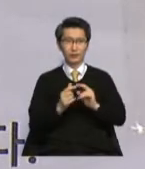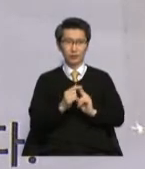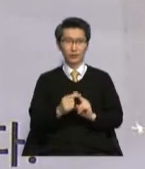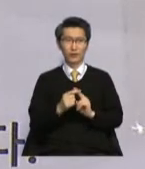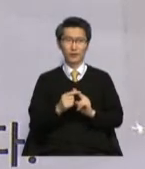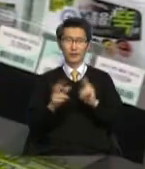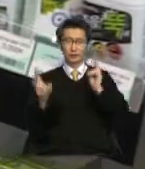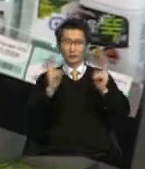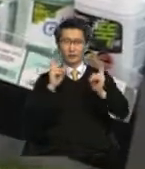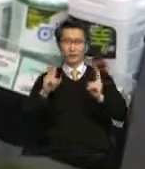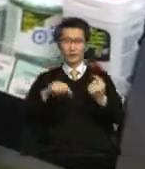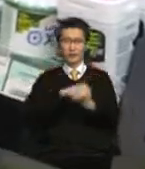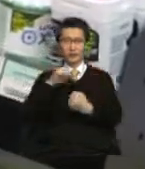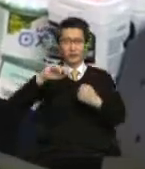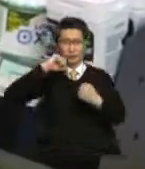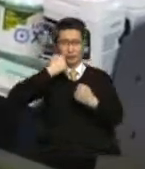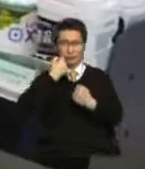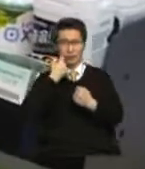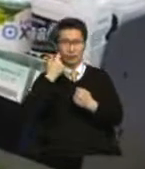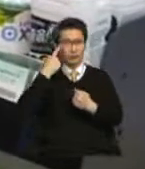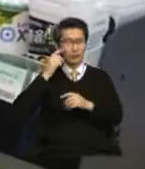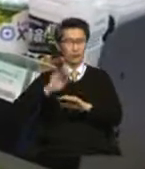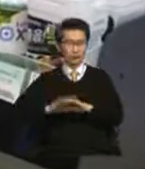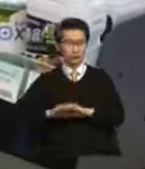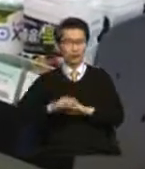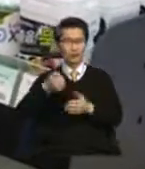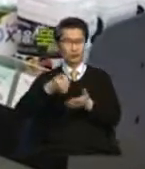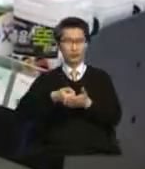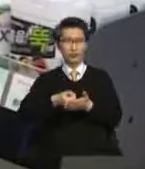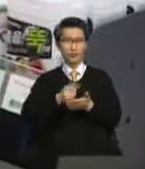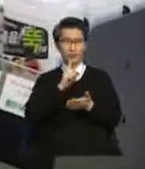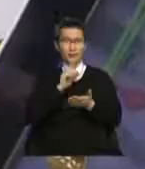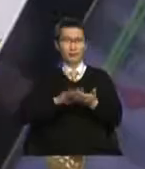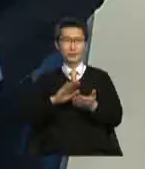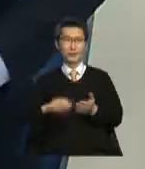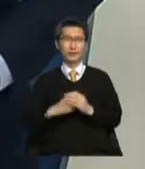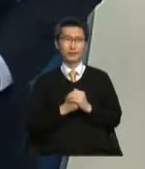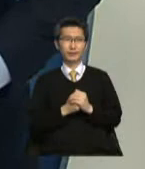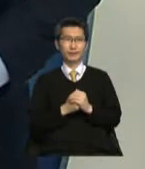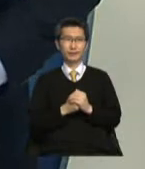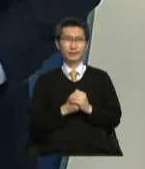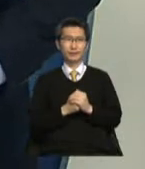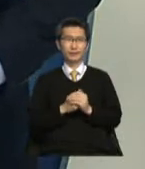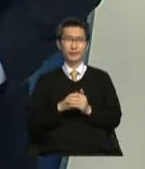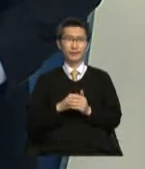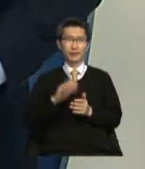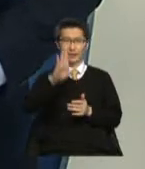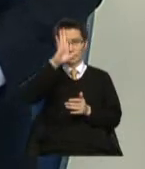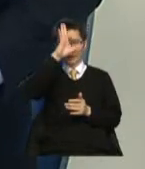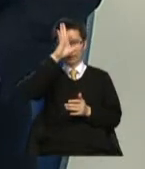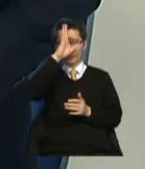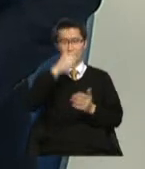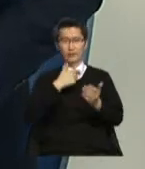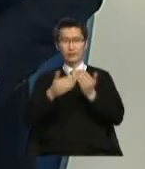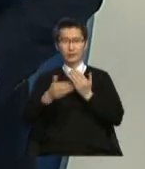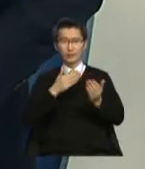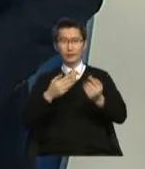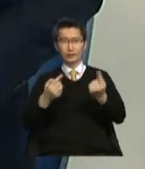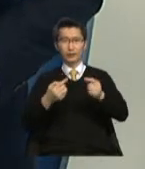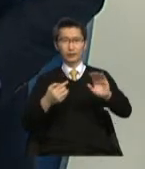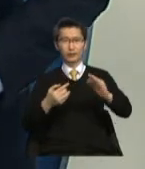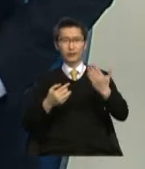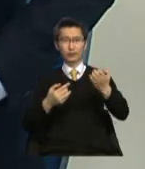중소기업에 경영난을 우선 한 결과라는 해석이 나옵니다 imf 금융위기를 겪었던